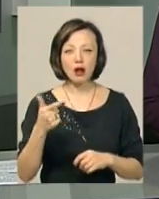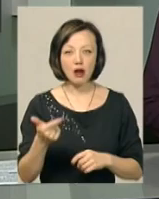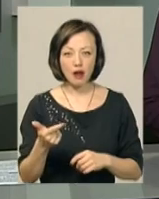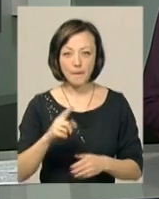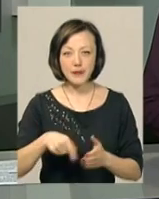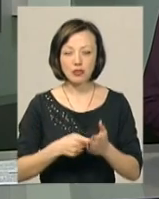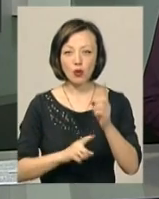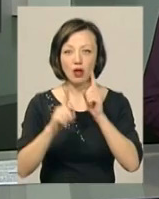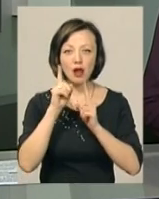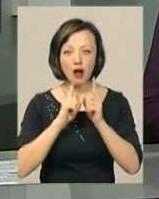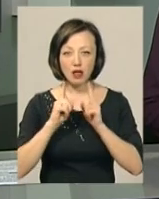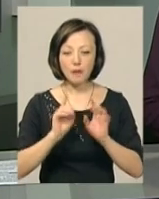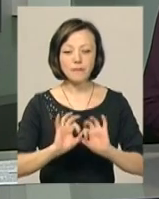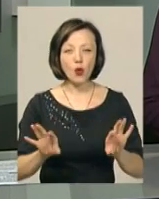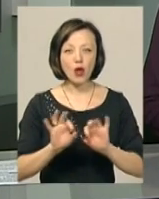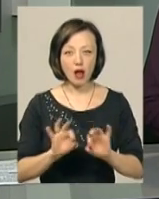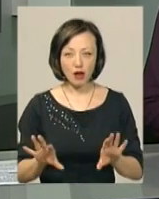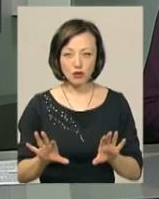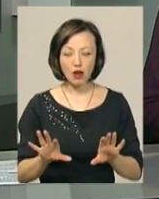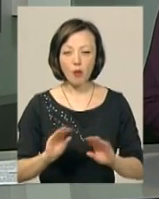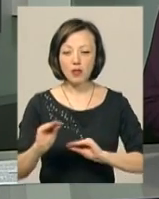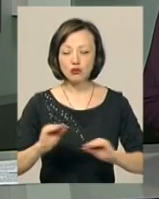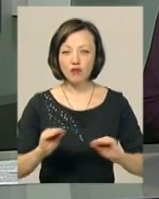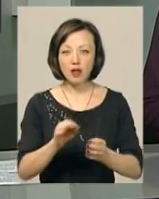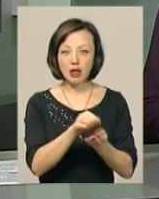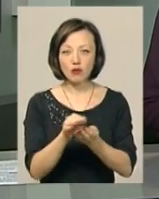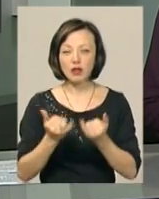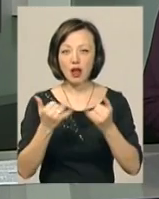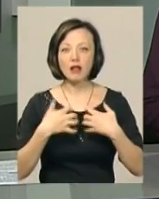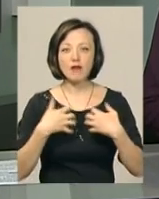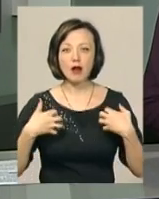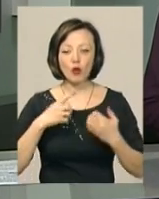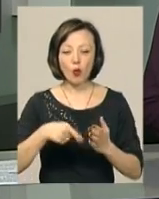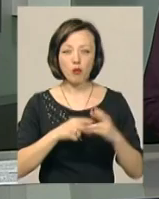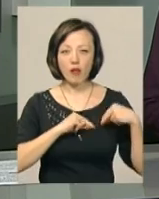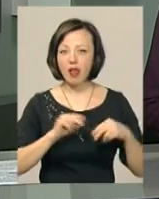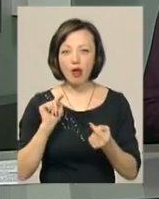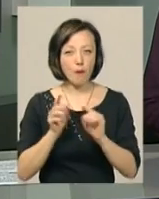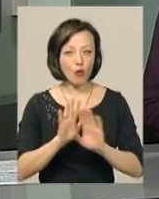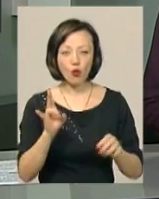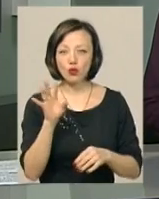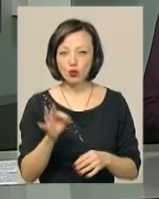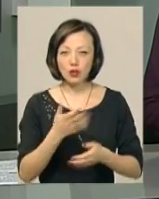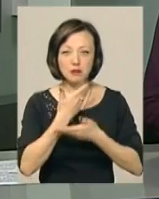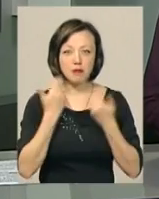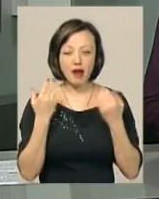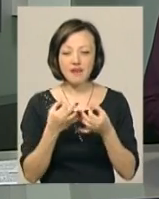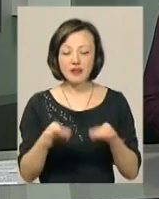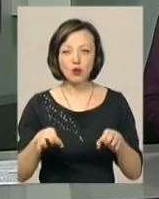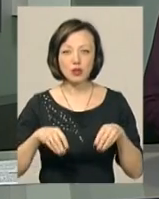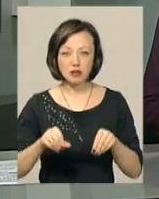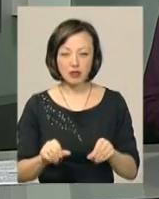господарства міської ради Василь Новачок пояснює, облаштувати кладовище для тварин комунальники не проти, але для цього немає вільної